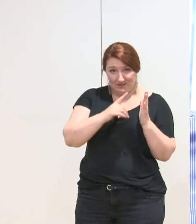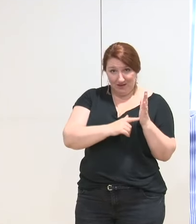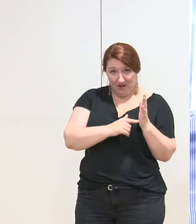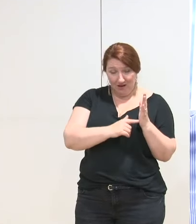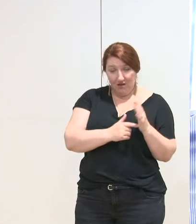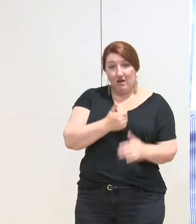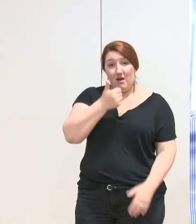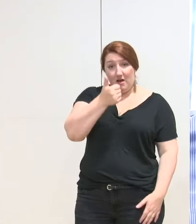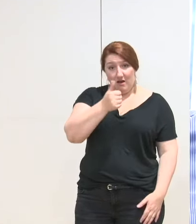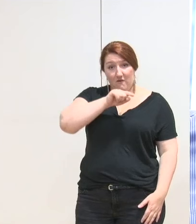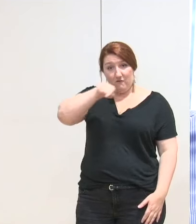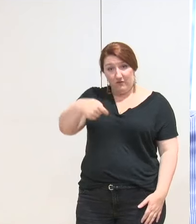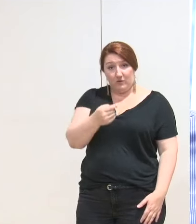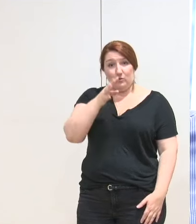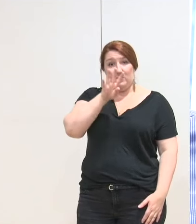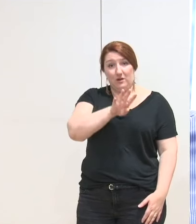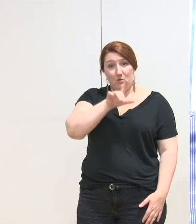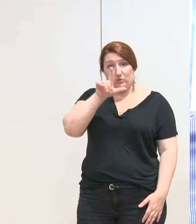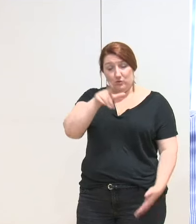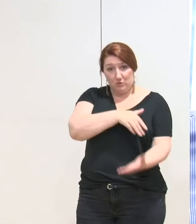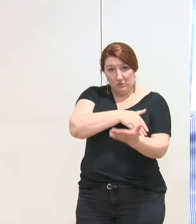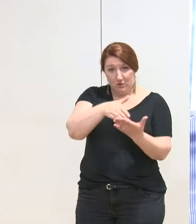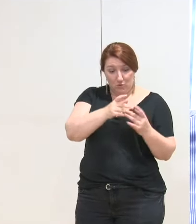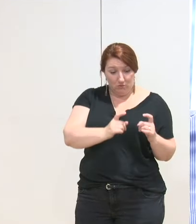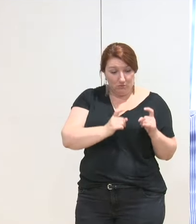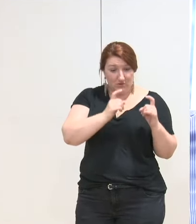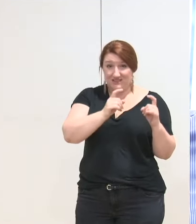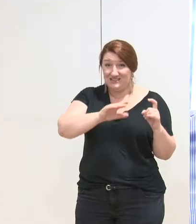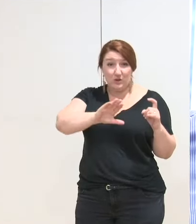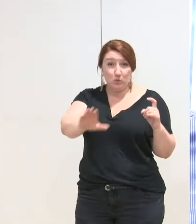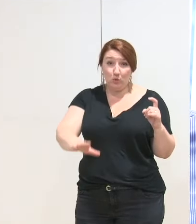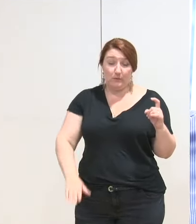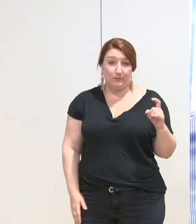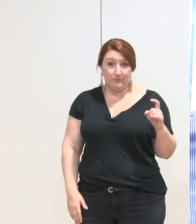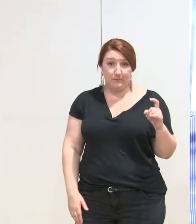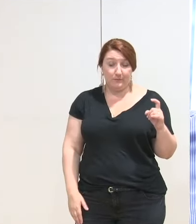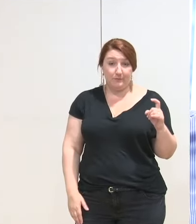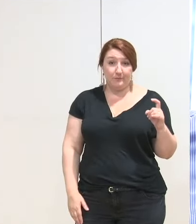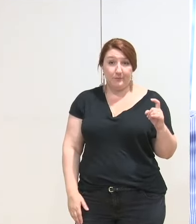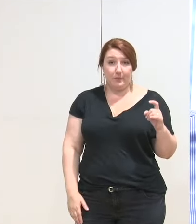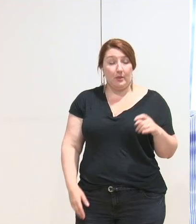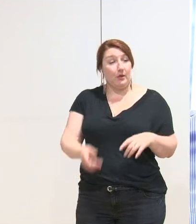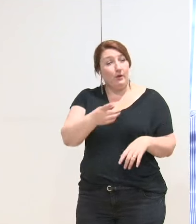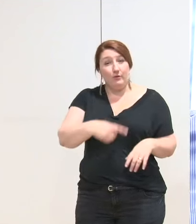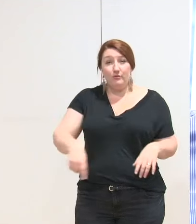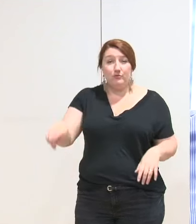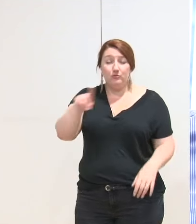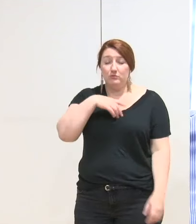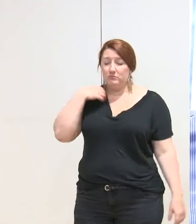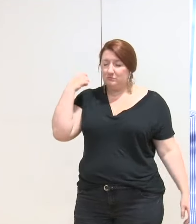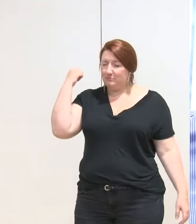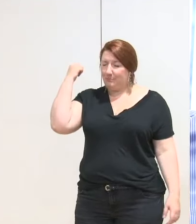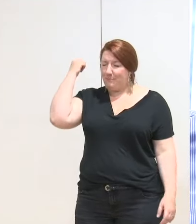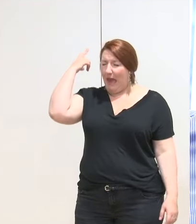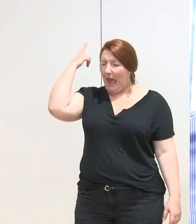1,42 million voilà vous avez mis à une vitesse spectaculaire